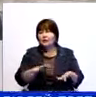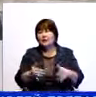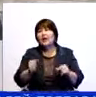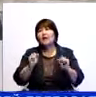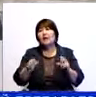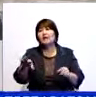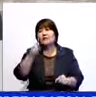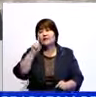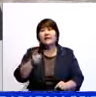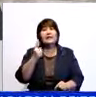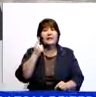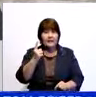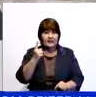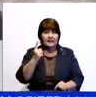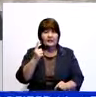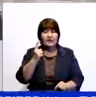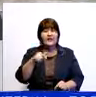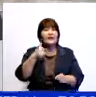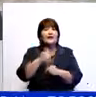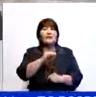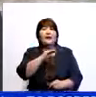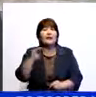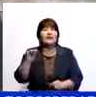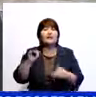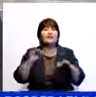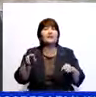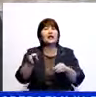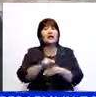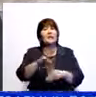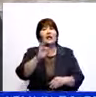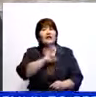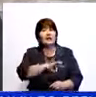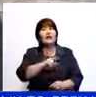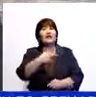как вы знаете, единственным и самым эффективным методом профилактики является вакцинация.